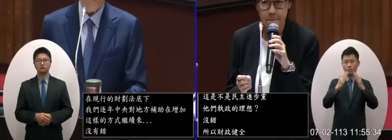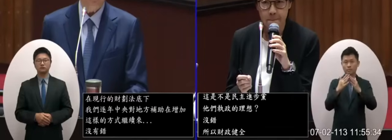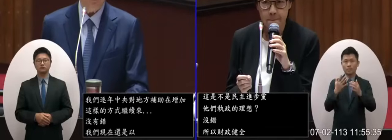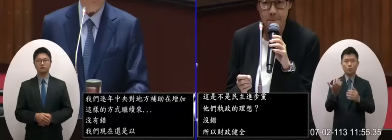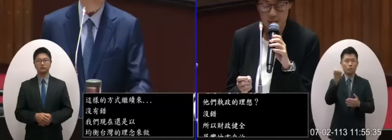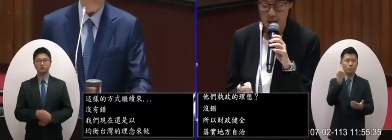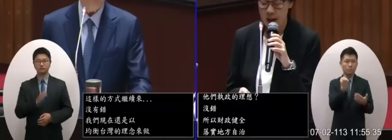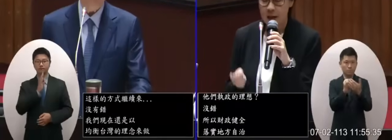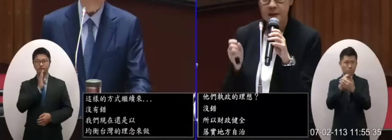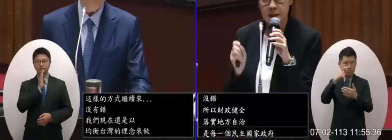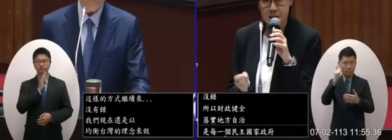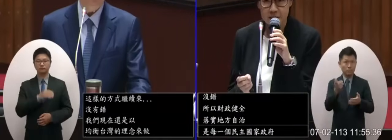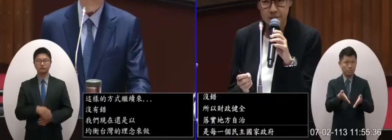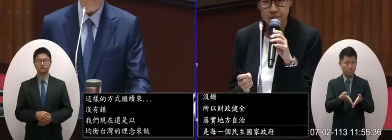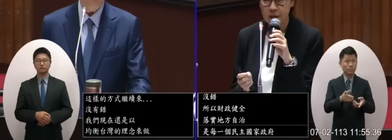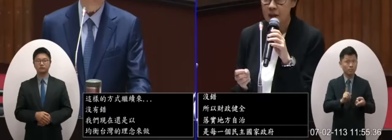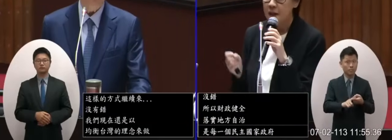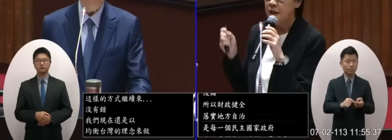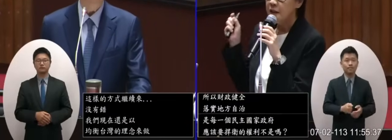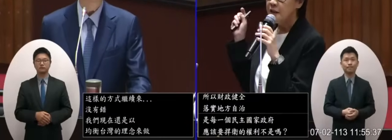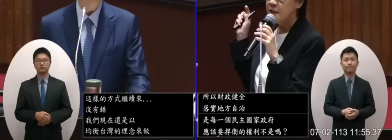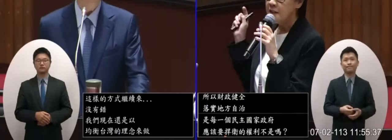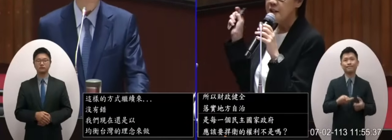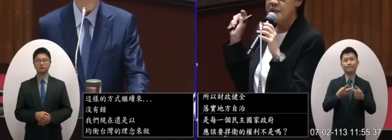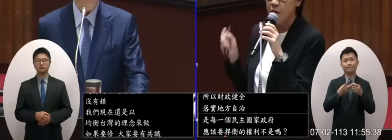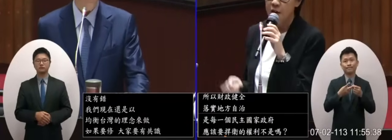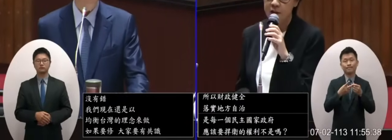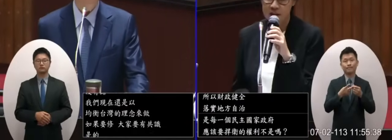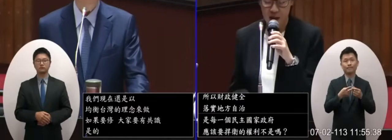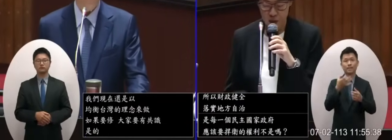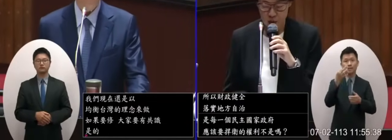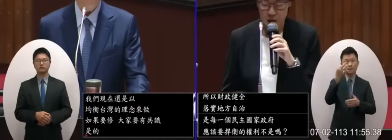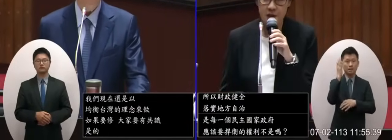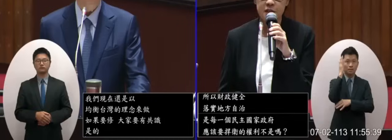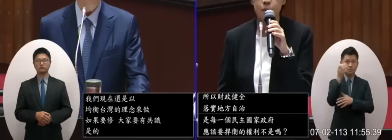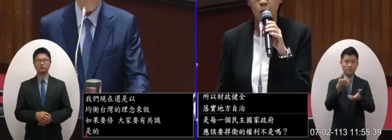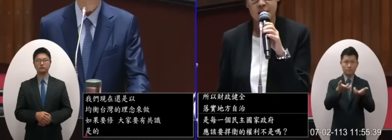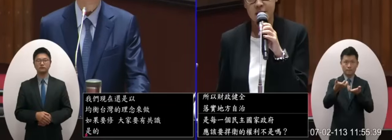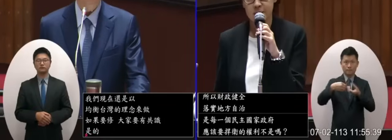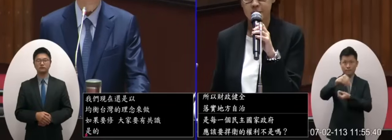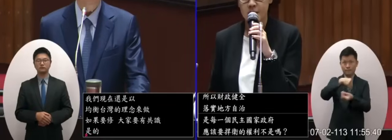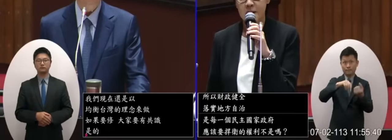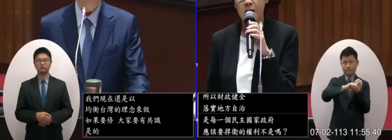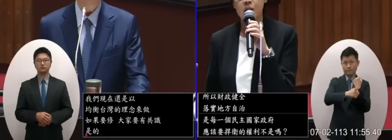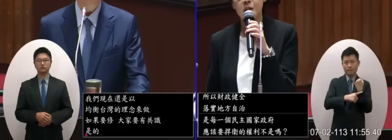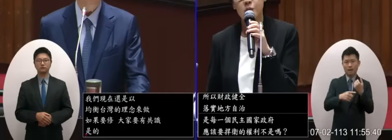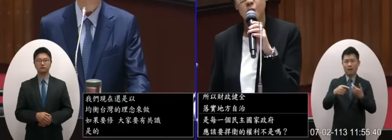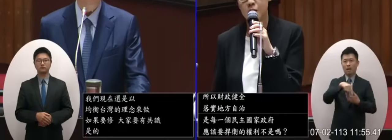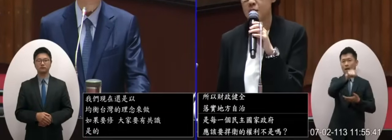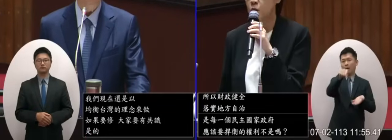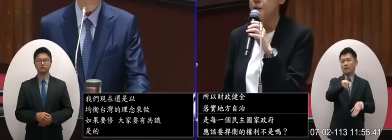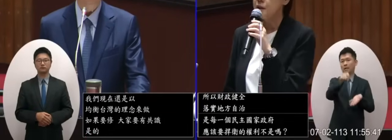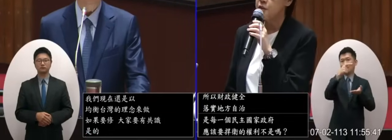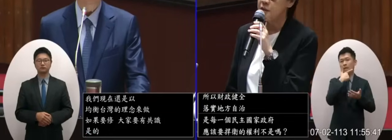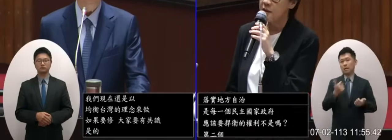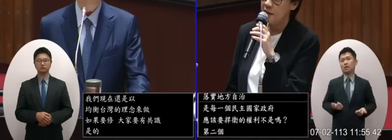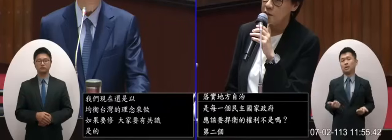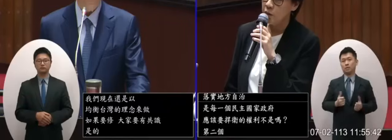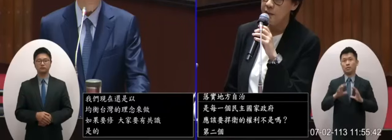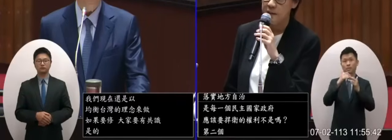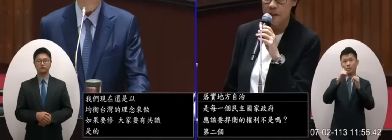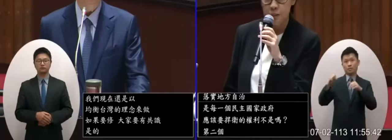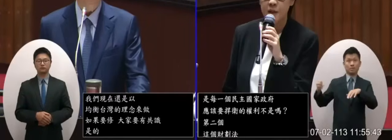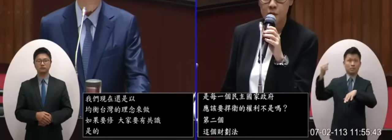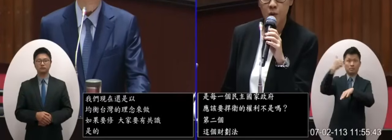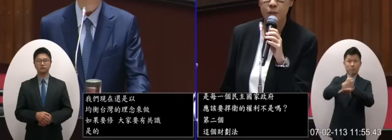是吗？ 是的。 第二个，这个财划法大家都说它是一个魔戒，开玩笑说国民党执政